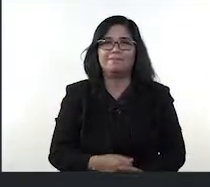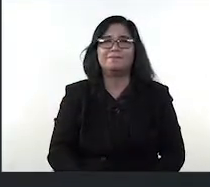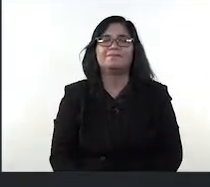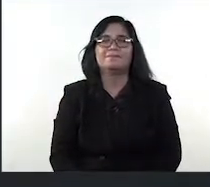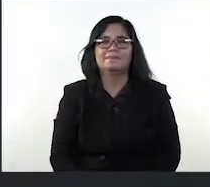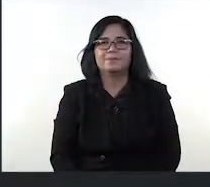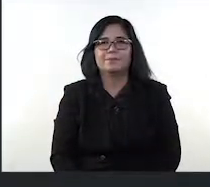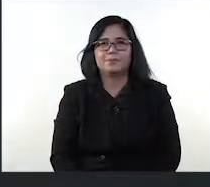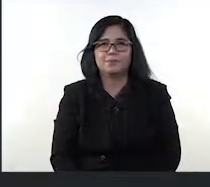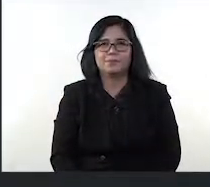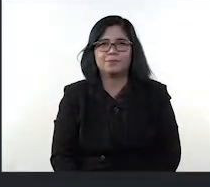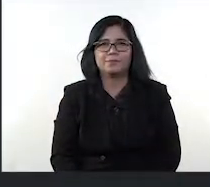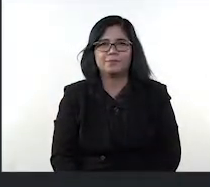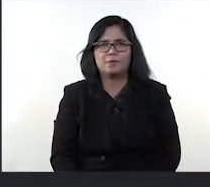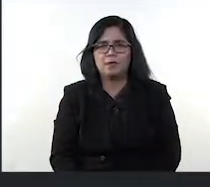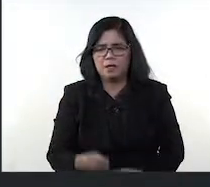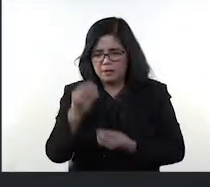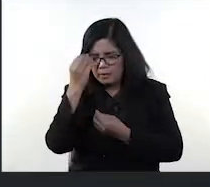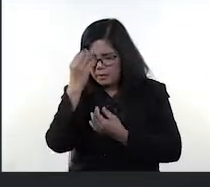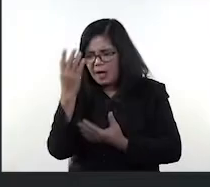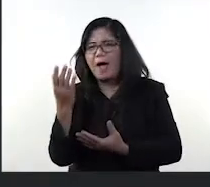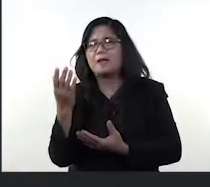Hai amin Paul